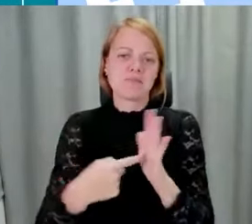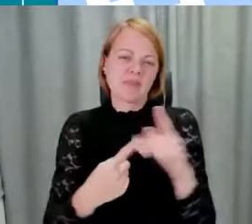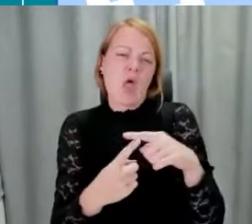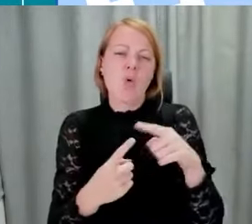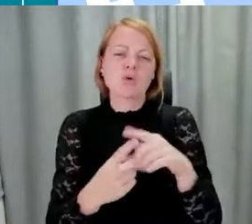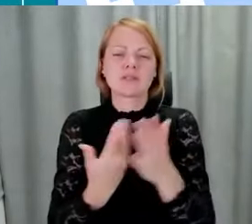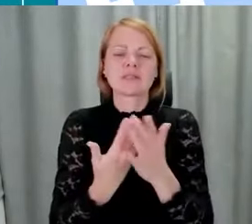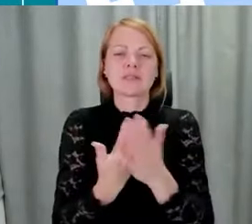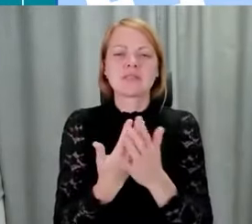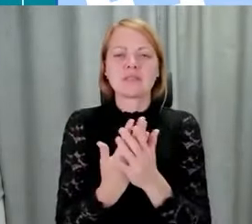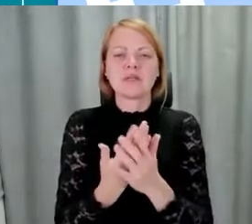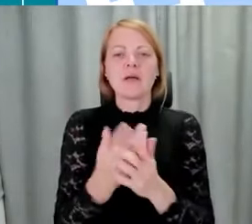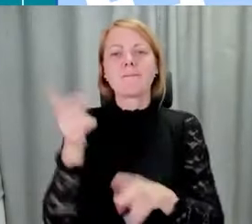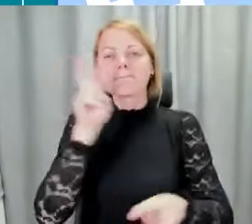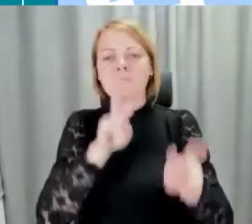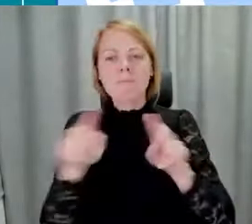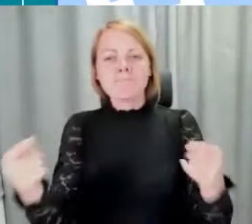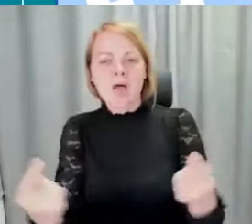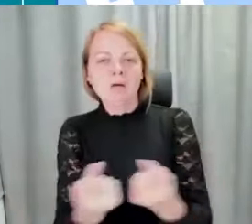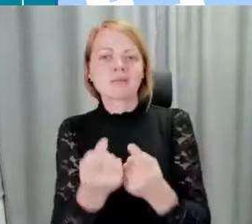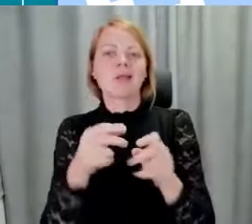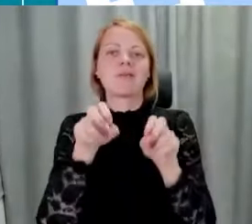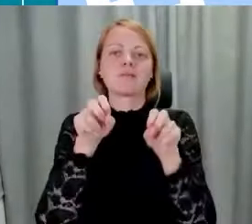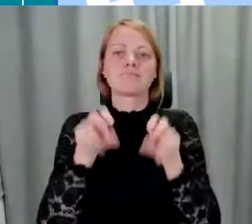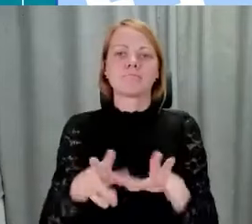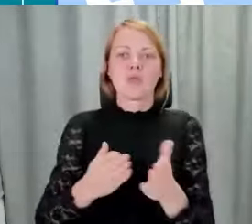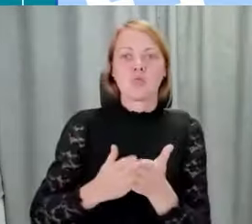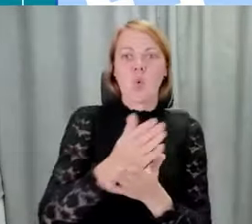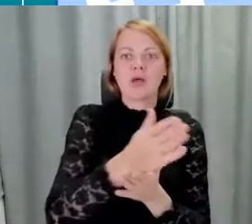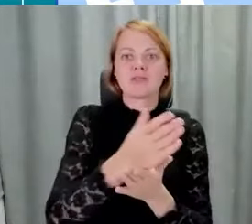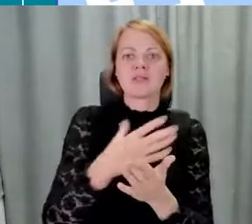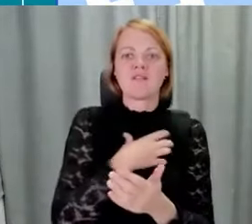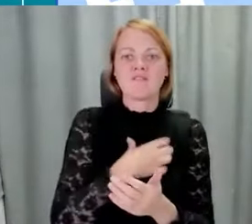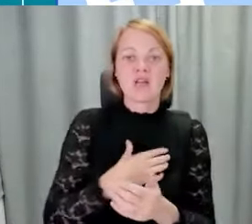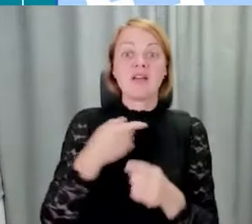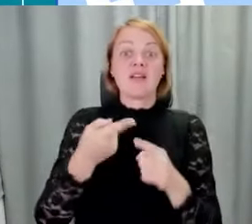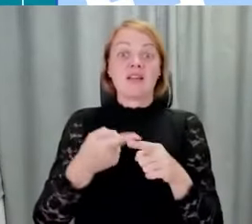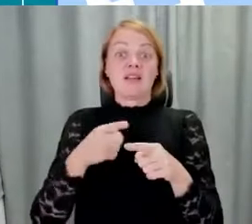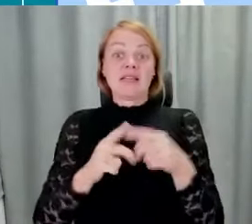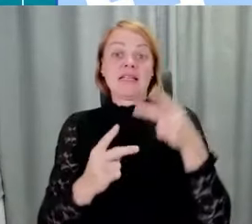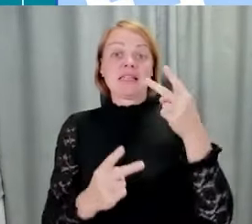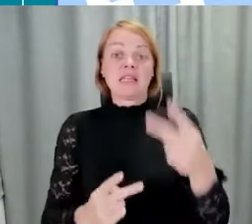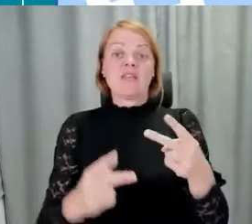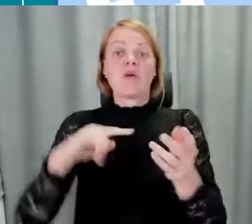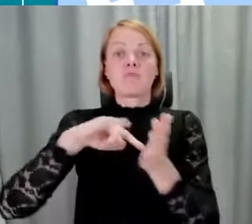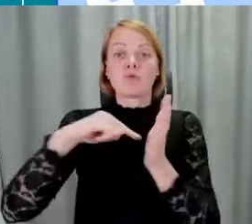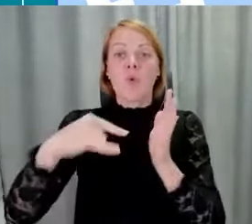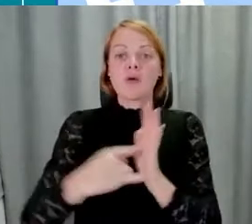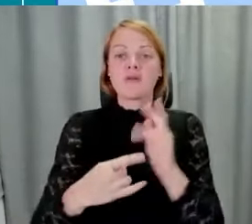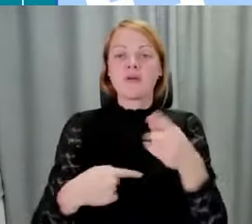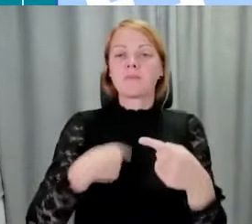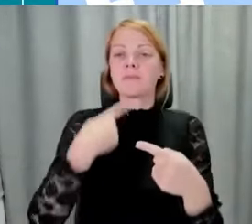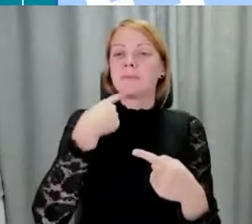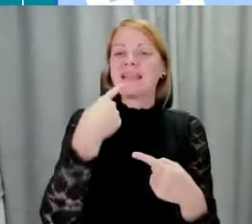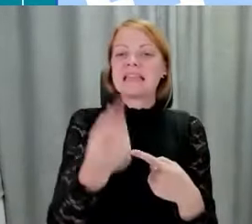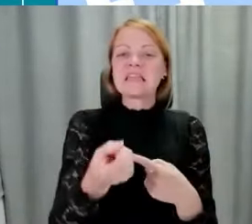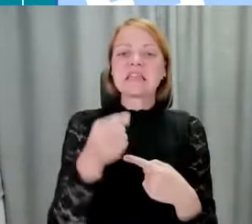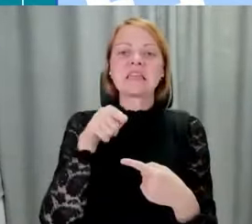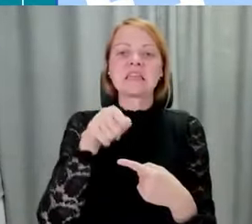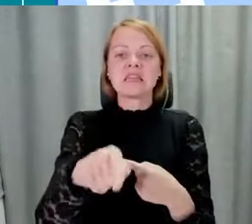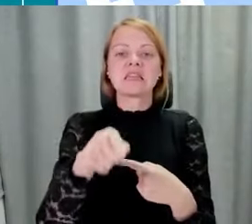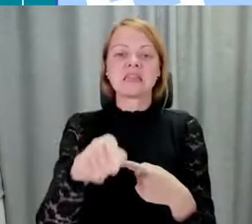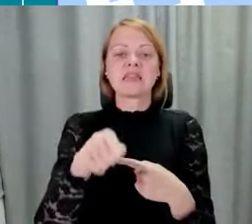piemeklēt un papildus iespējams ar nozāli vēl jāduskēl uz to. Faktiski šie divi projekti, gan tas, ko es minēju, kas ir iekšlietu